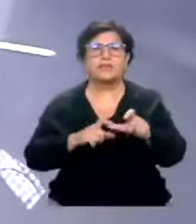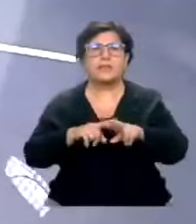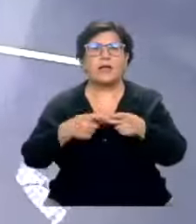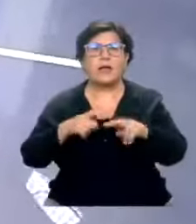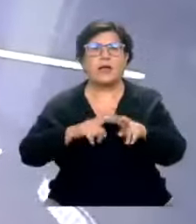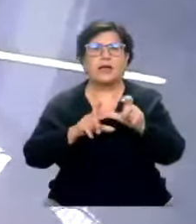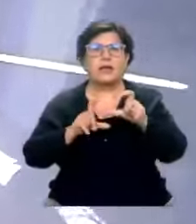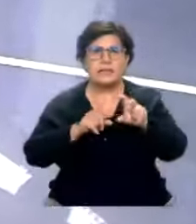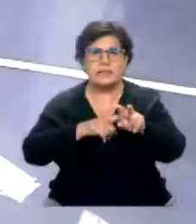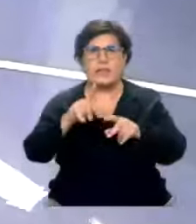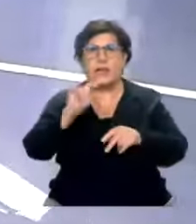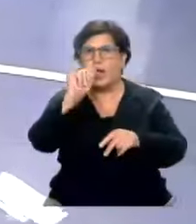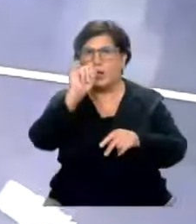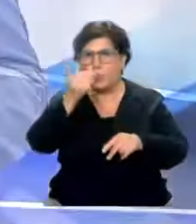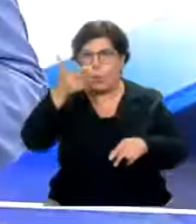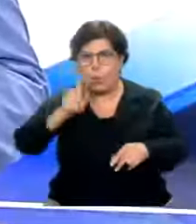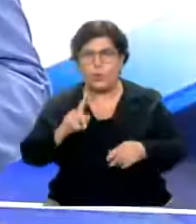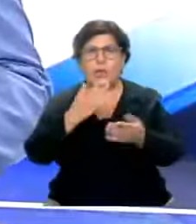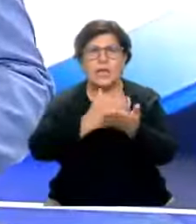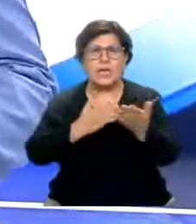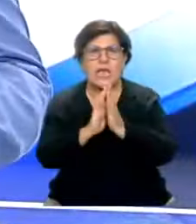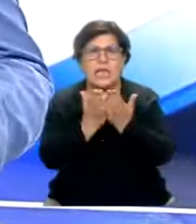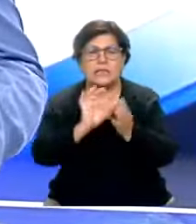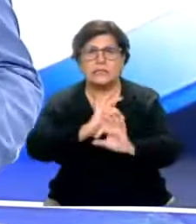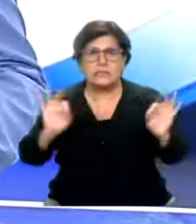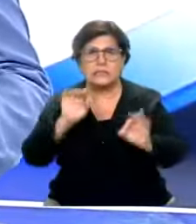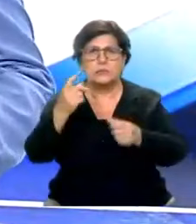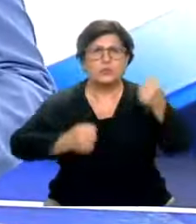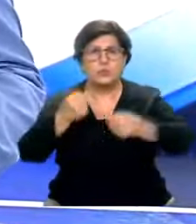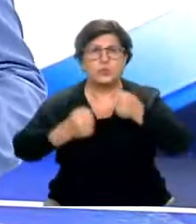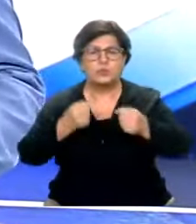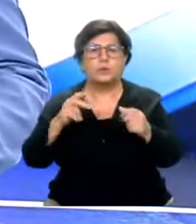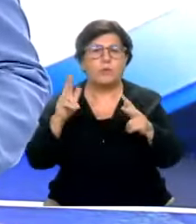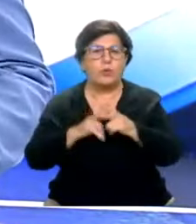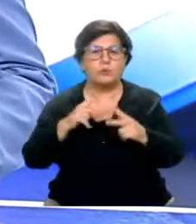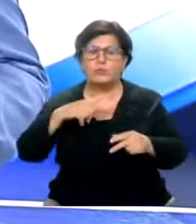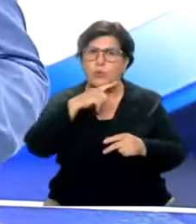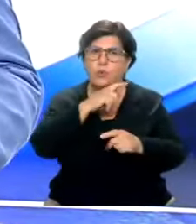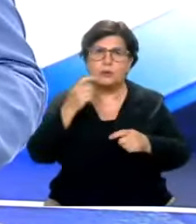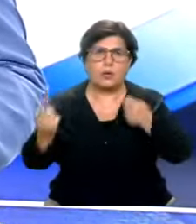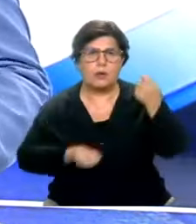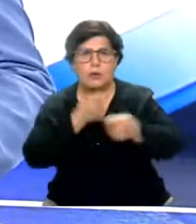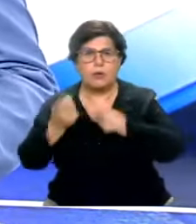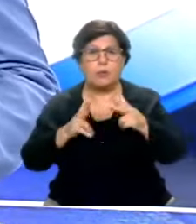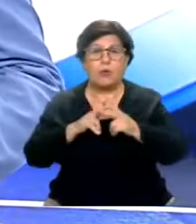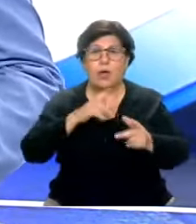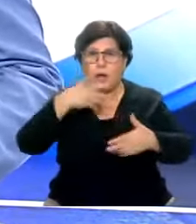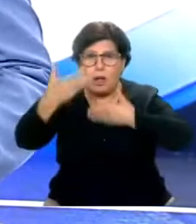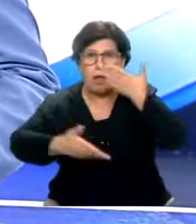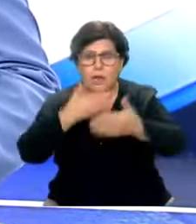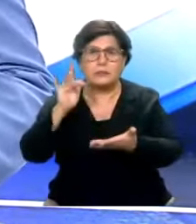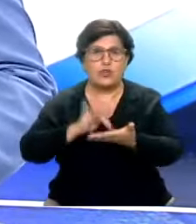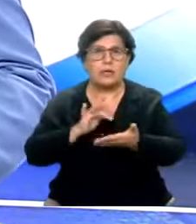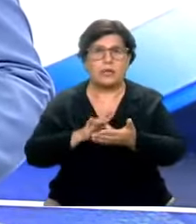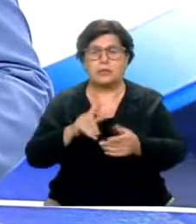Aksaray'da alkollü ve ehliyetsiz bir sürücü polise zor anlar yaşattı. Cezadan kaçmak için polise dakikalarca dil döktü. Hatta cezayı